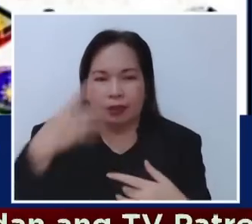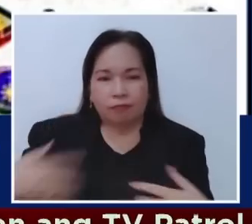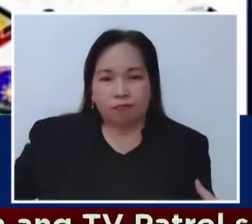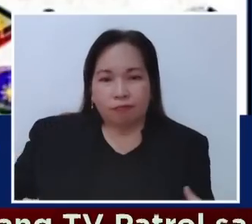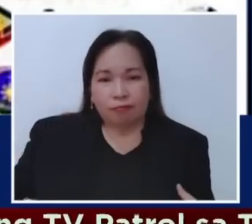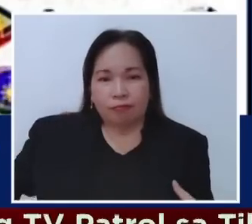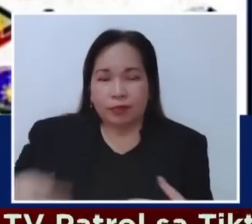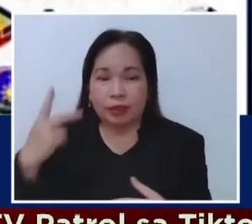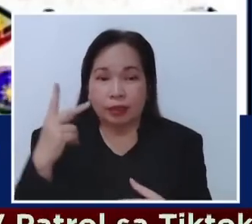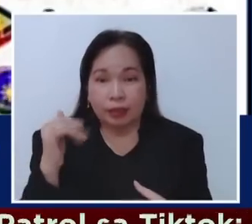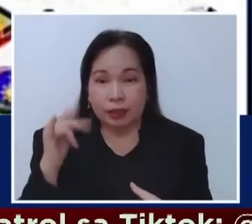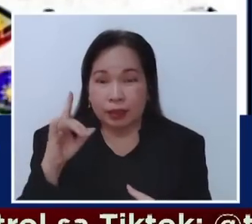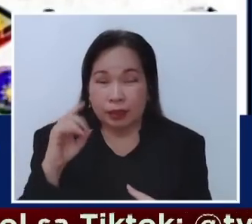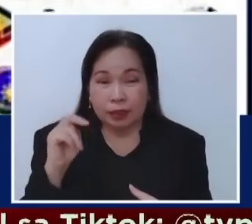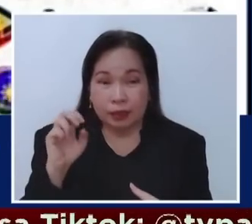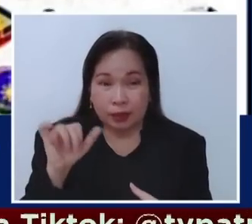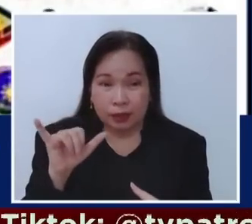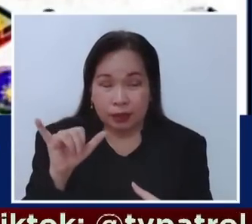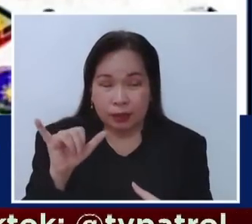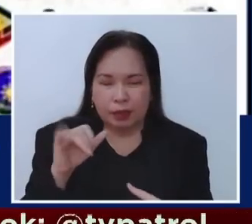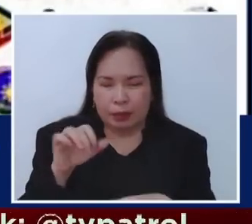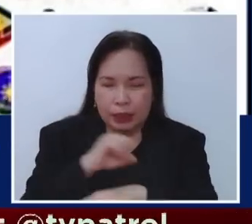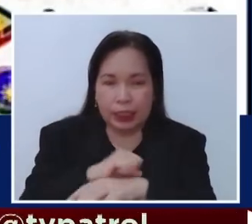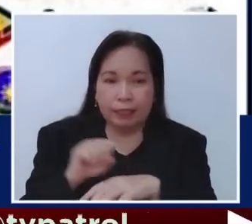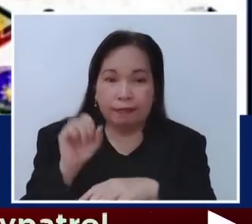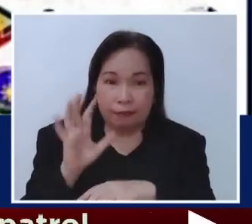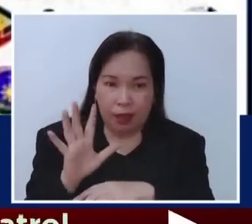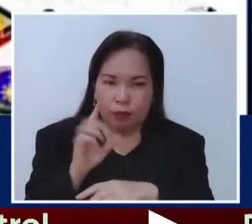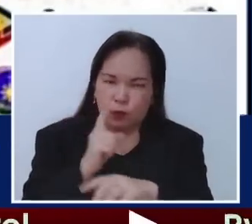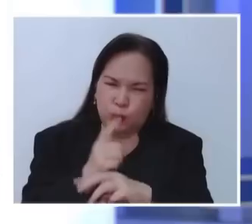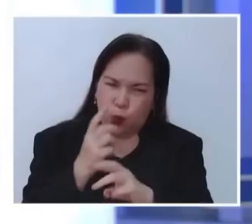na kalagayan.